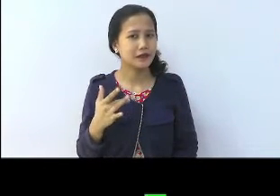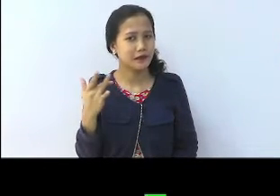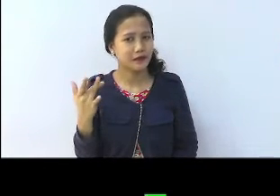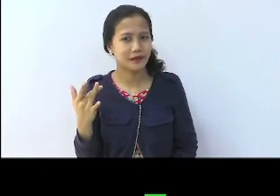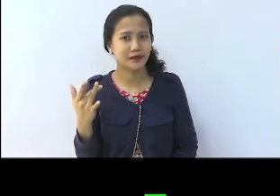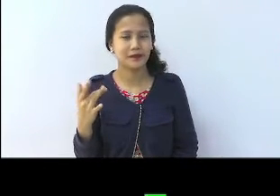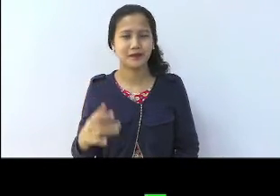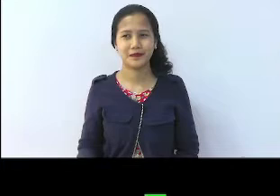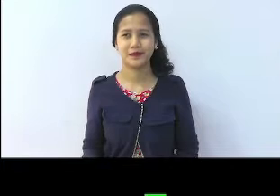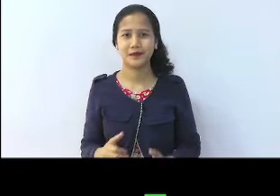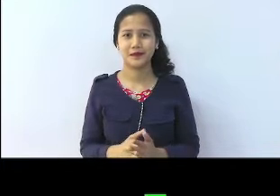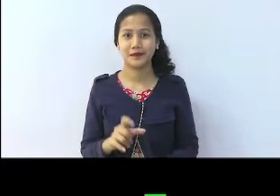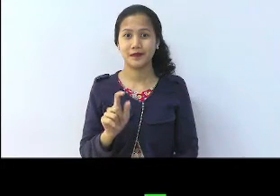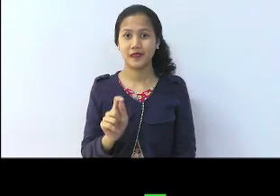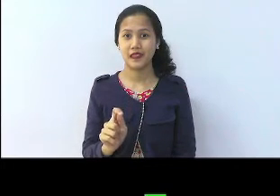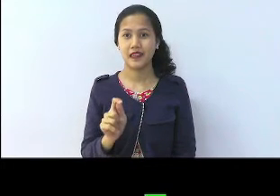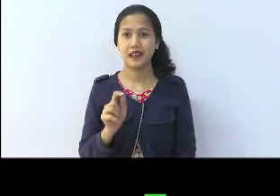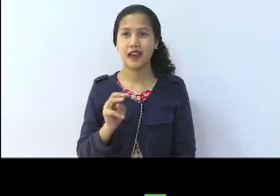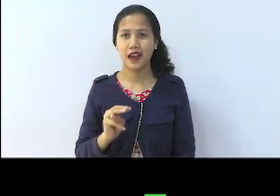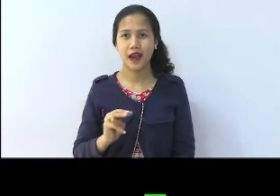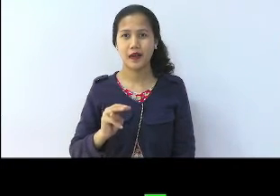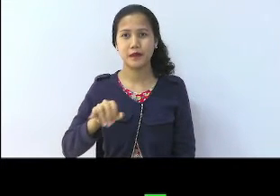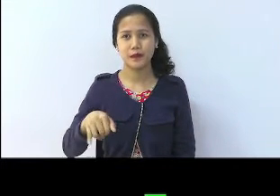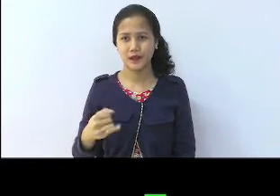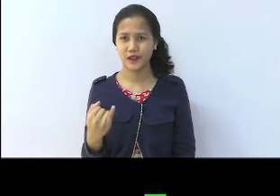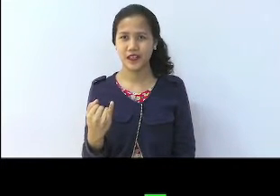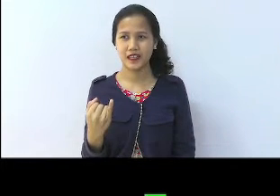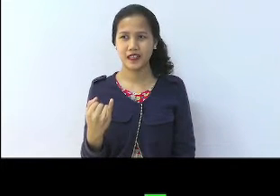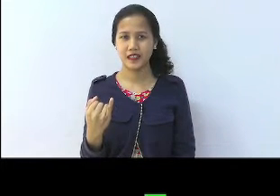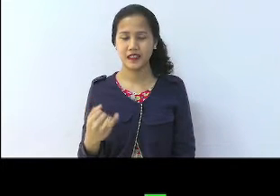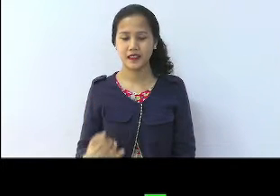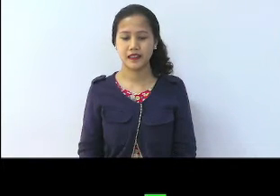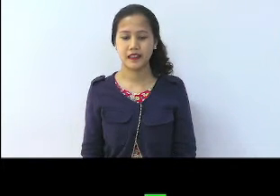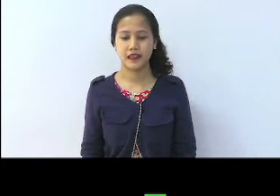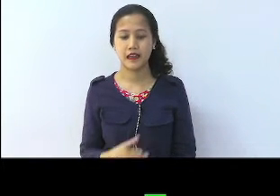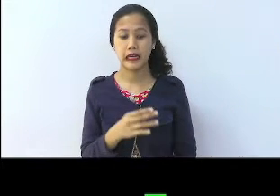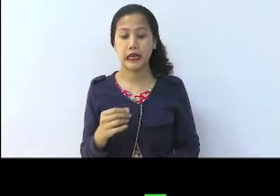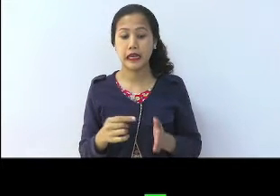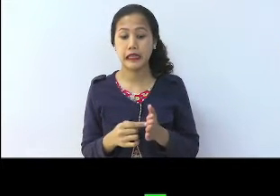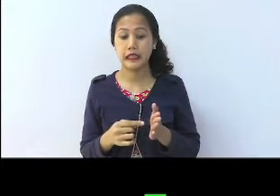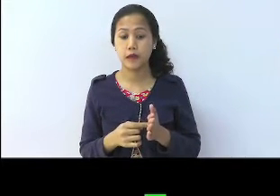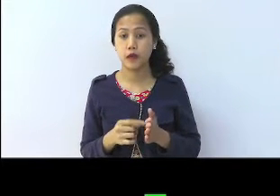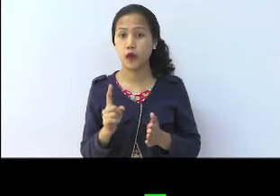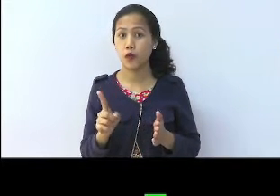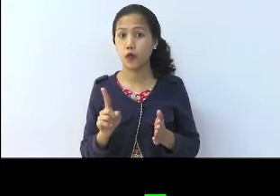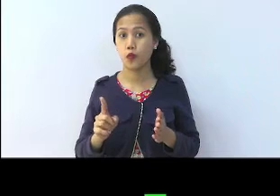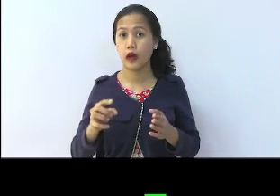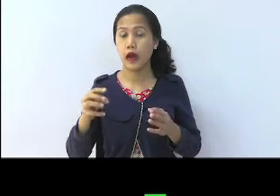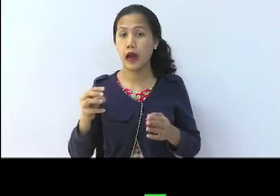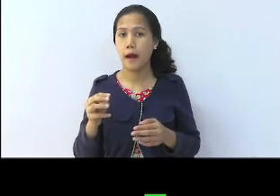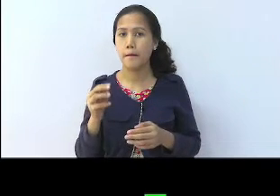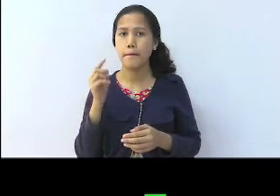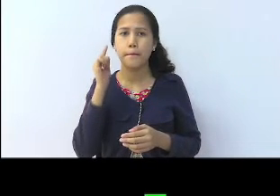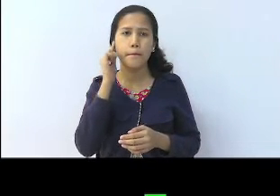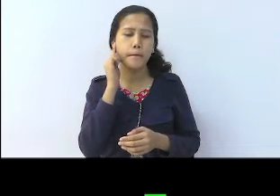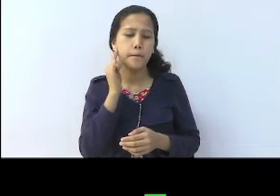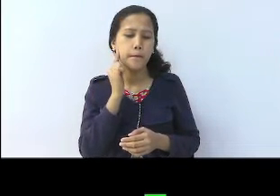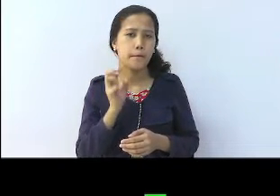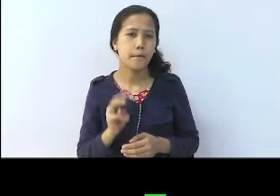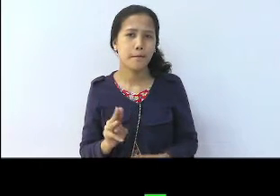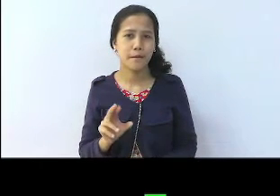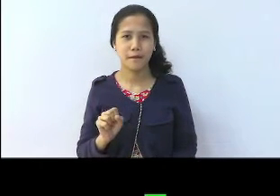kapain. Yan po, dyan sa bandang tenga. Pag ginanga mo, nga bukasara ng bibig,